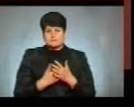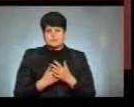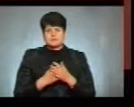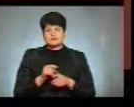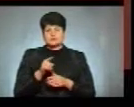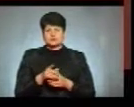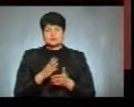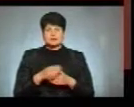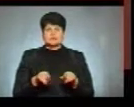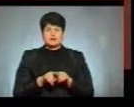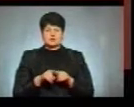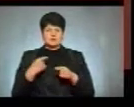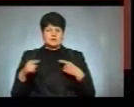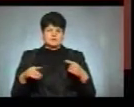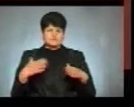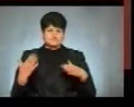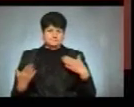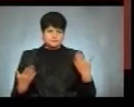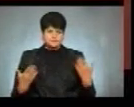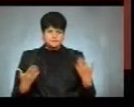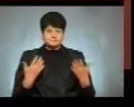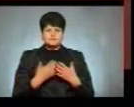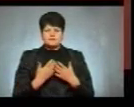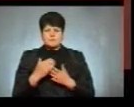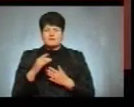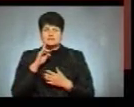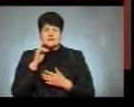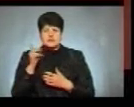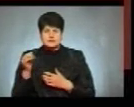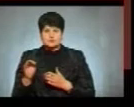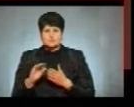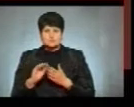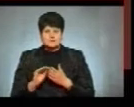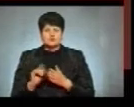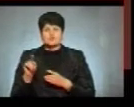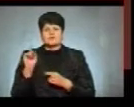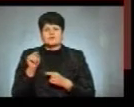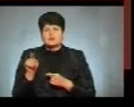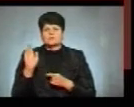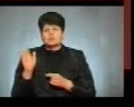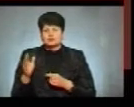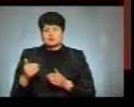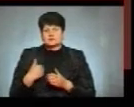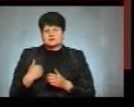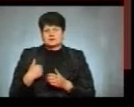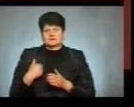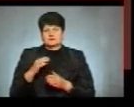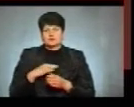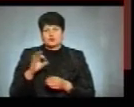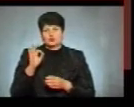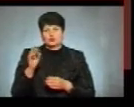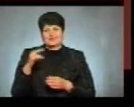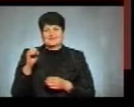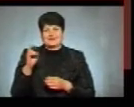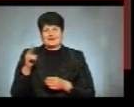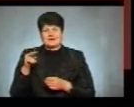також різні боки, так? Якщо в програмі Володимира Зеленського прозазначено, що він буде прагнути застосувати нульову декларацію.